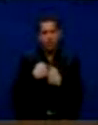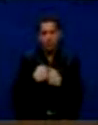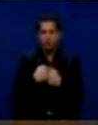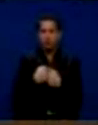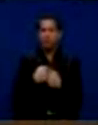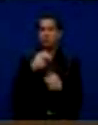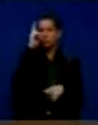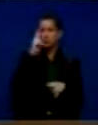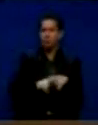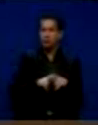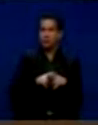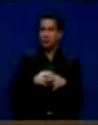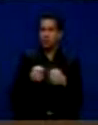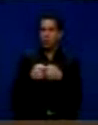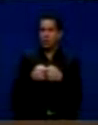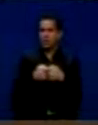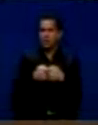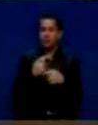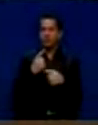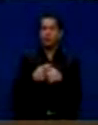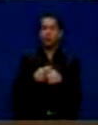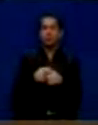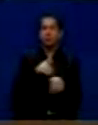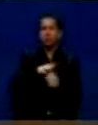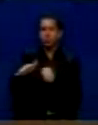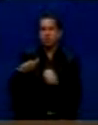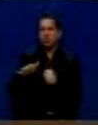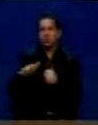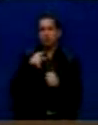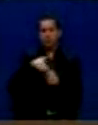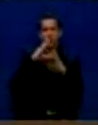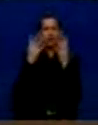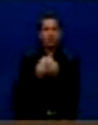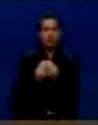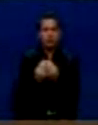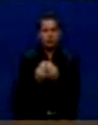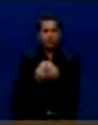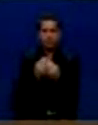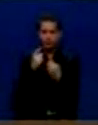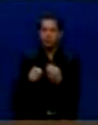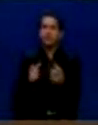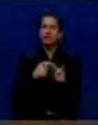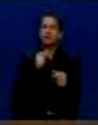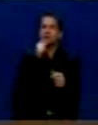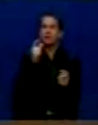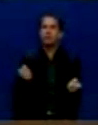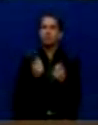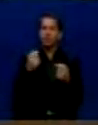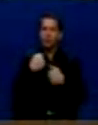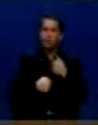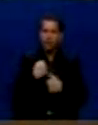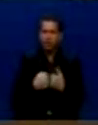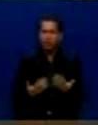ato si organizata terroriste dhe të luftoj atyre aktivitetin brenda territorit të Kosovës. Por kjo është mënyra se si luftohet terrorizmi dhe se si